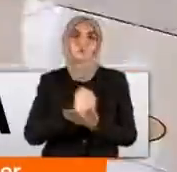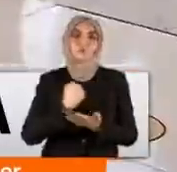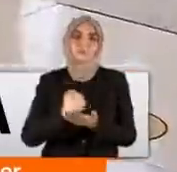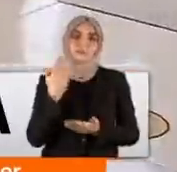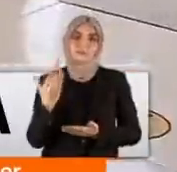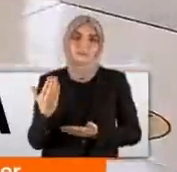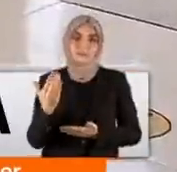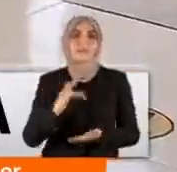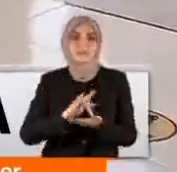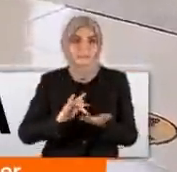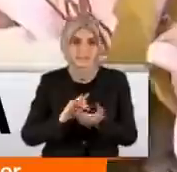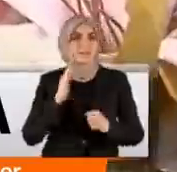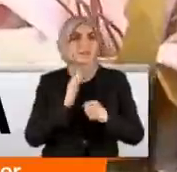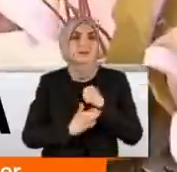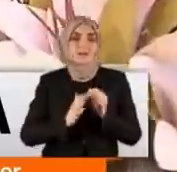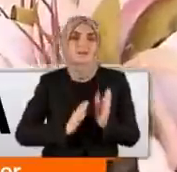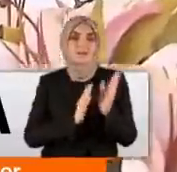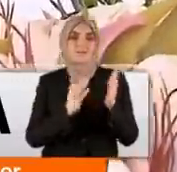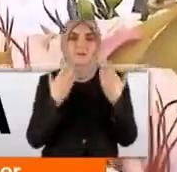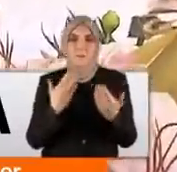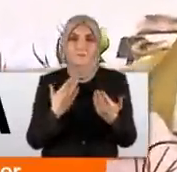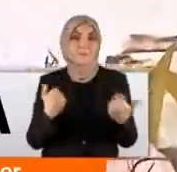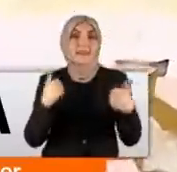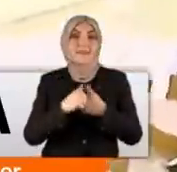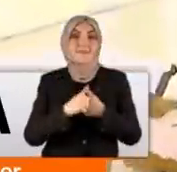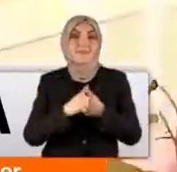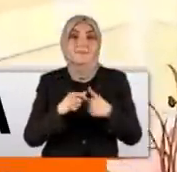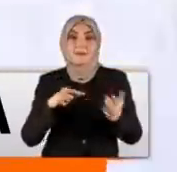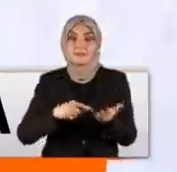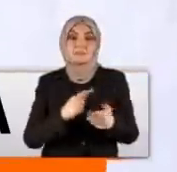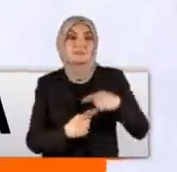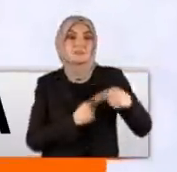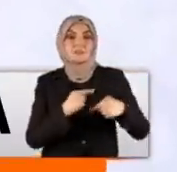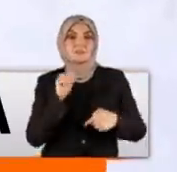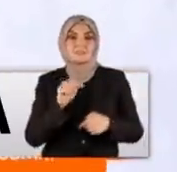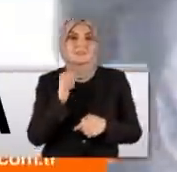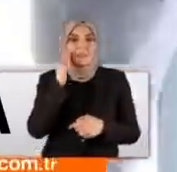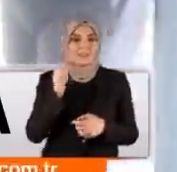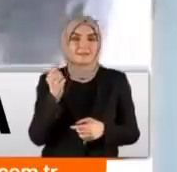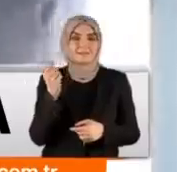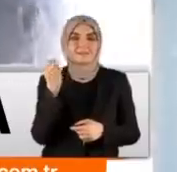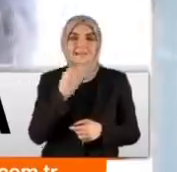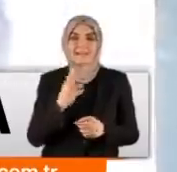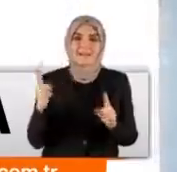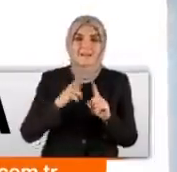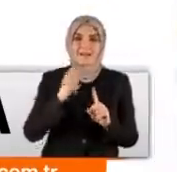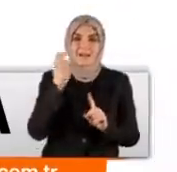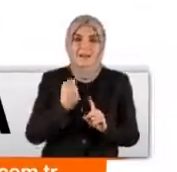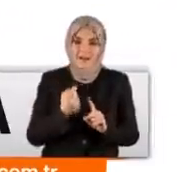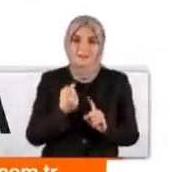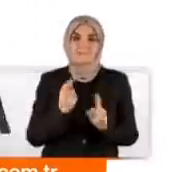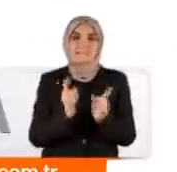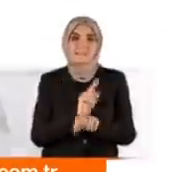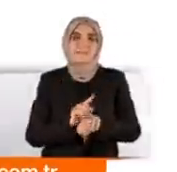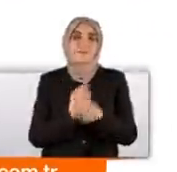kınada kısıtlamaya devam edilecek. Evlenme işlemleri ise az kişinin katılımıyla kısa sürede yapılacak. Günlerdir kapıları kilitli